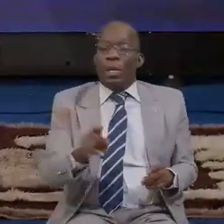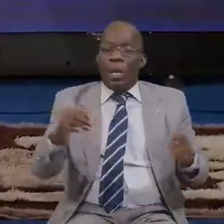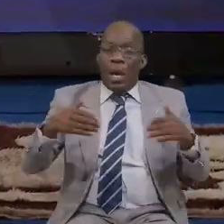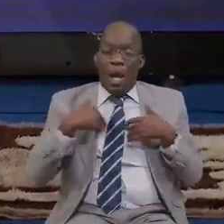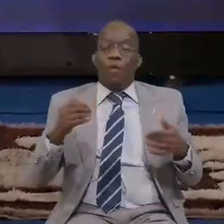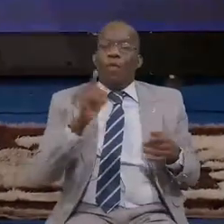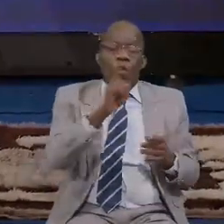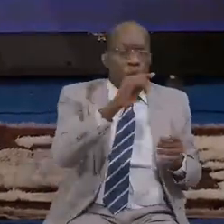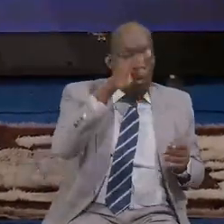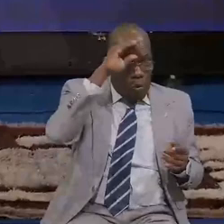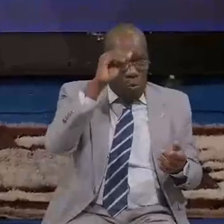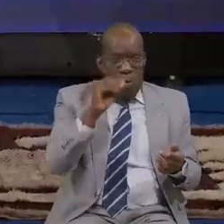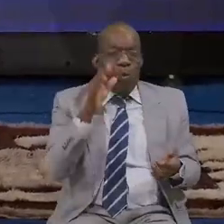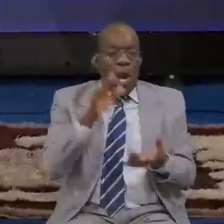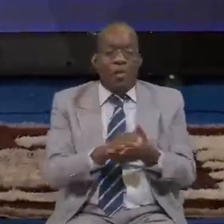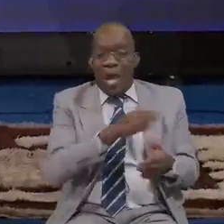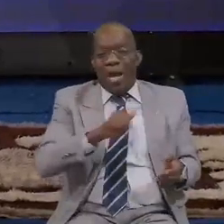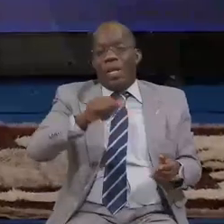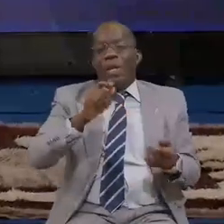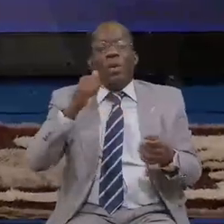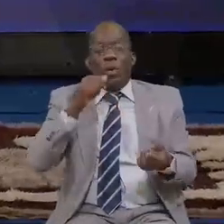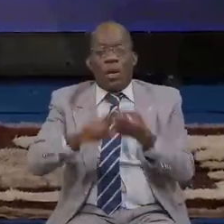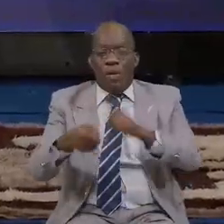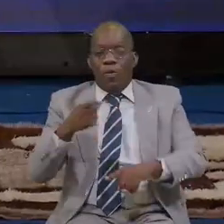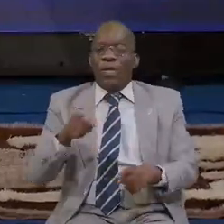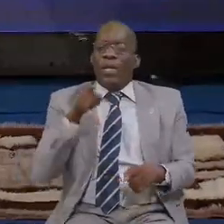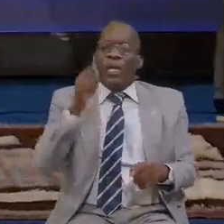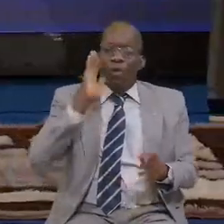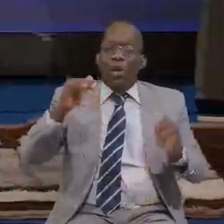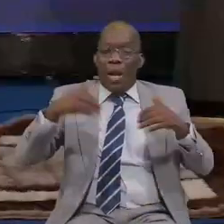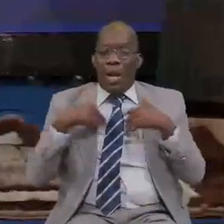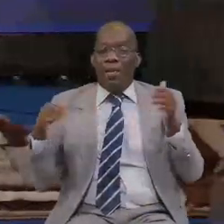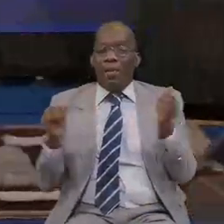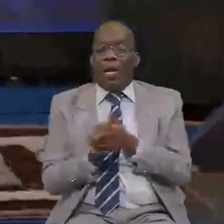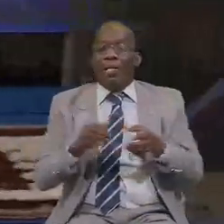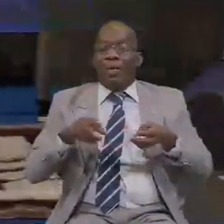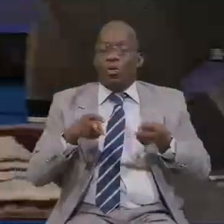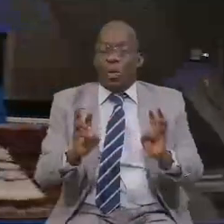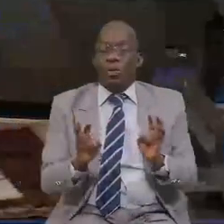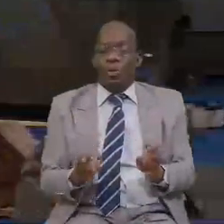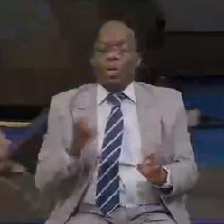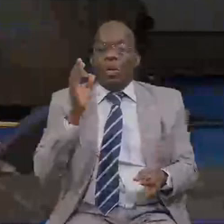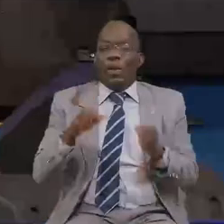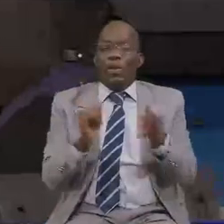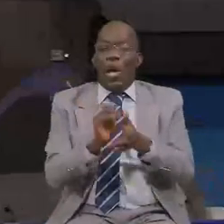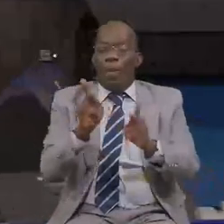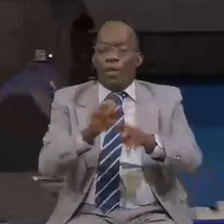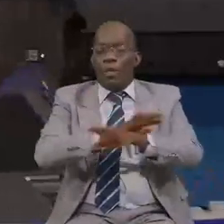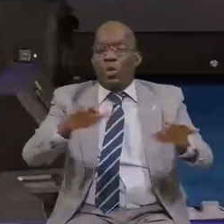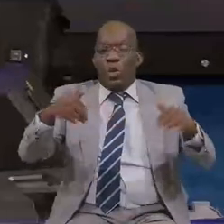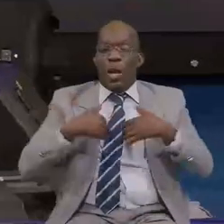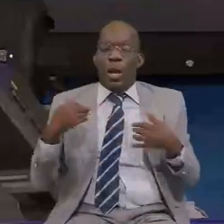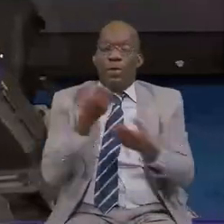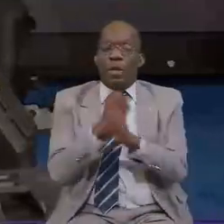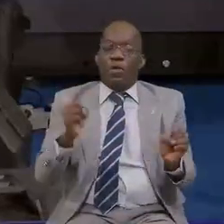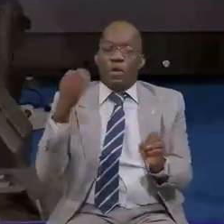Si c'est là la culture de la communauté, et cette personne n'a pas le salut du Seigneur, même s'il dit que je suis dirigeant